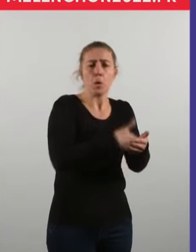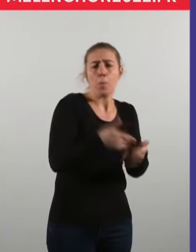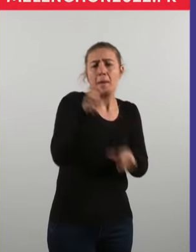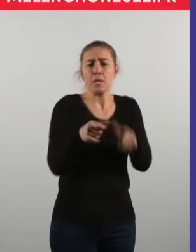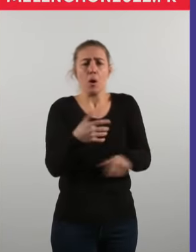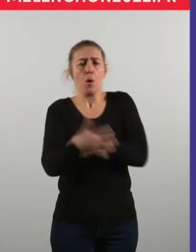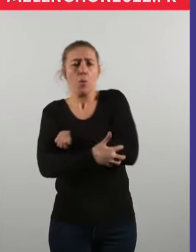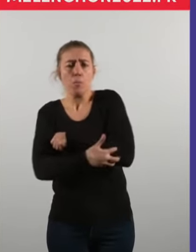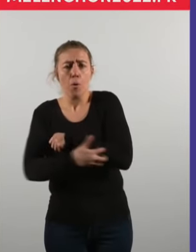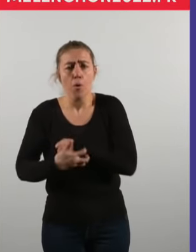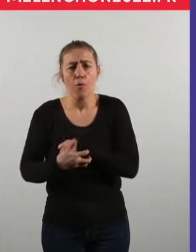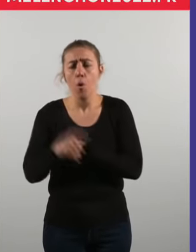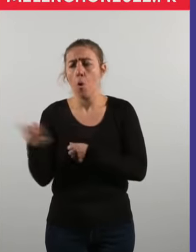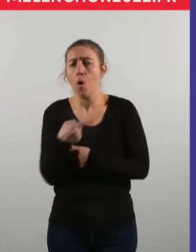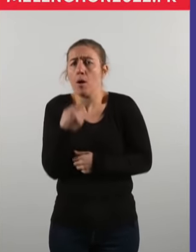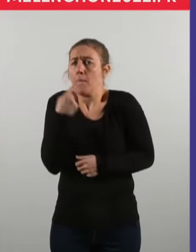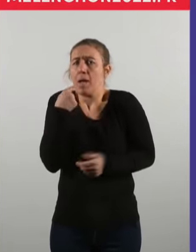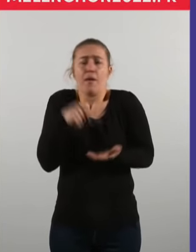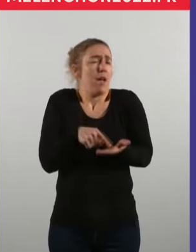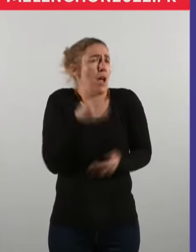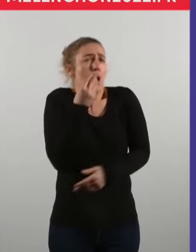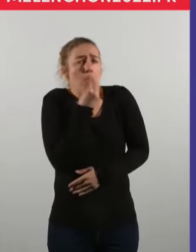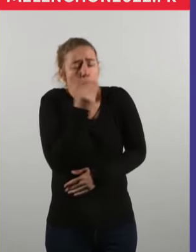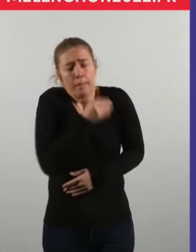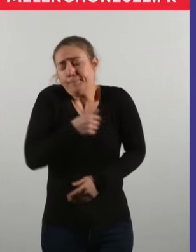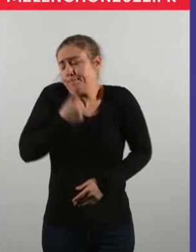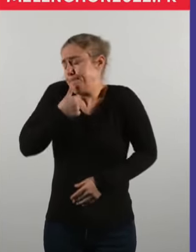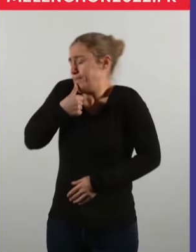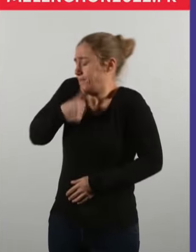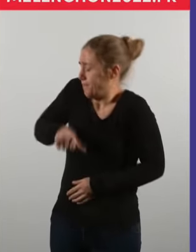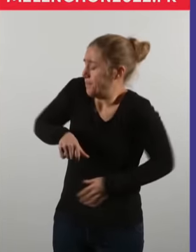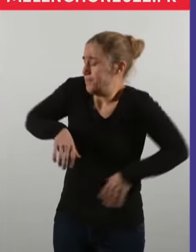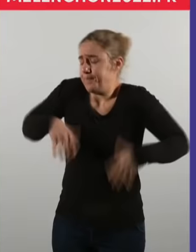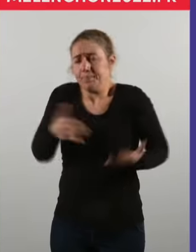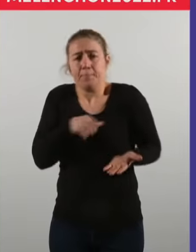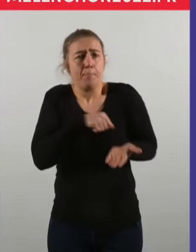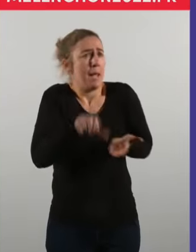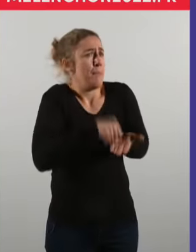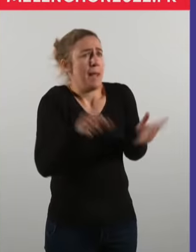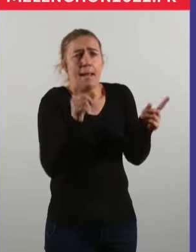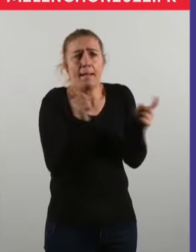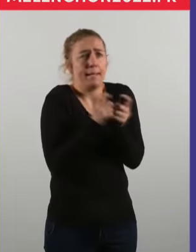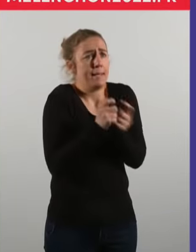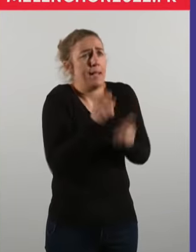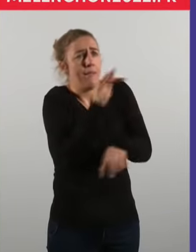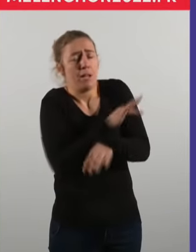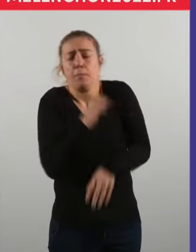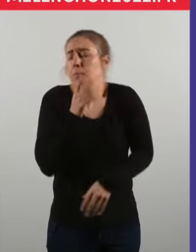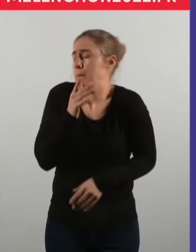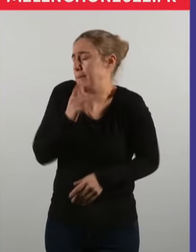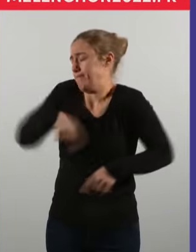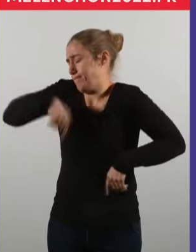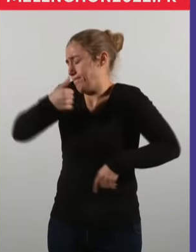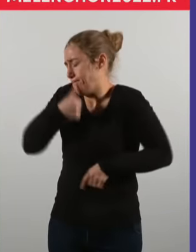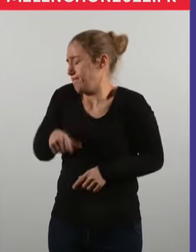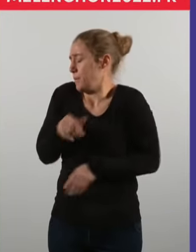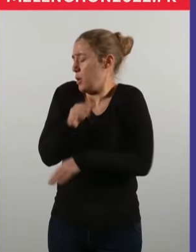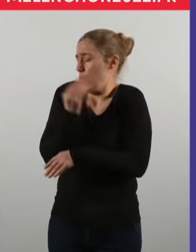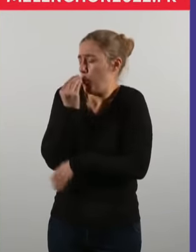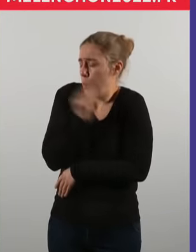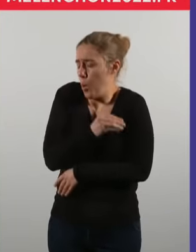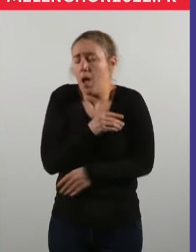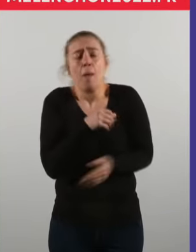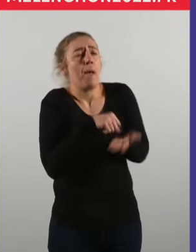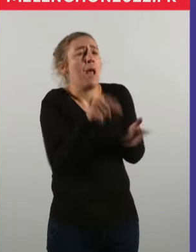gens qui préfèrent avoir froid parce qu'ils n'ont pas le choix, parce qu'ils ne peuvent plus payer les factures d'électricité, d'énergie,